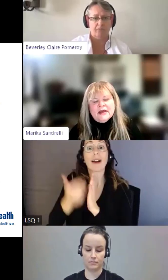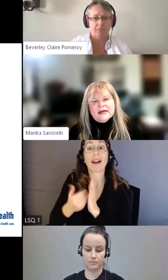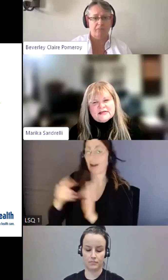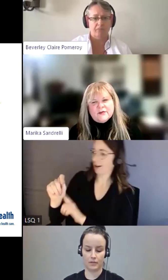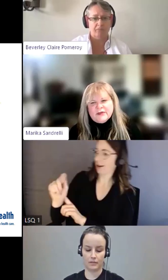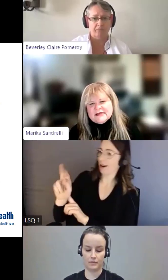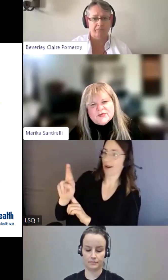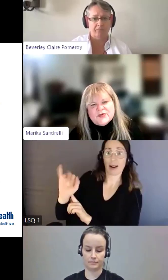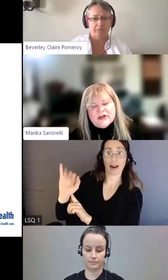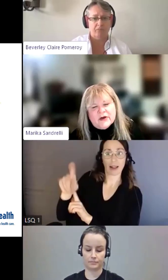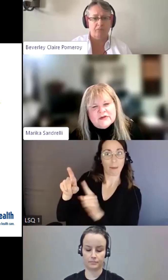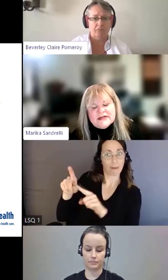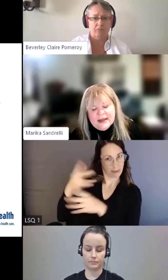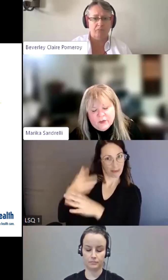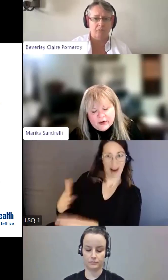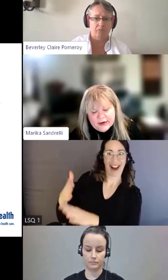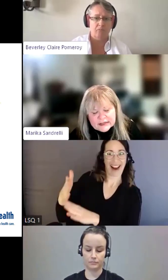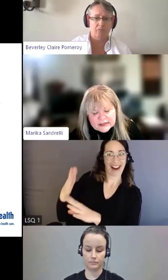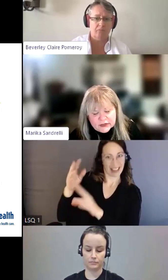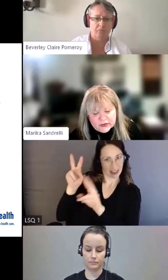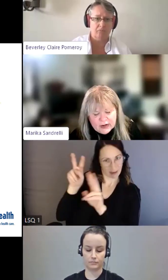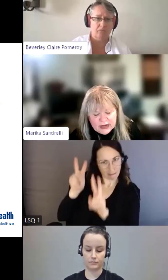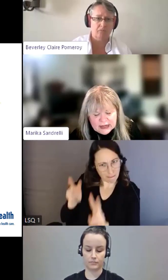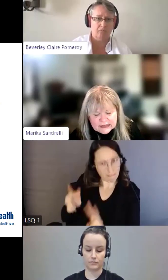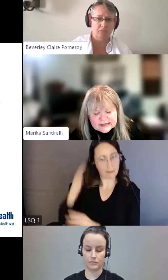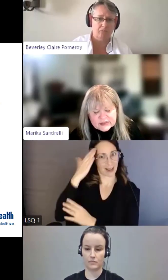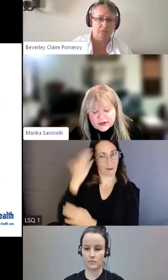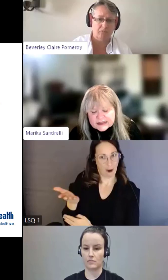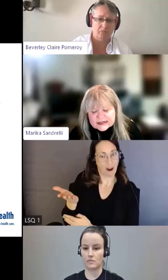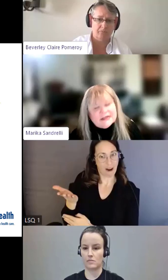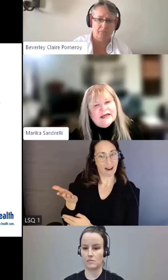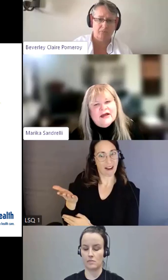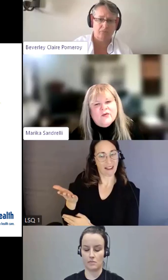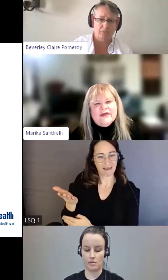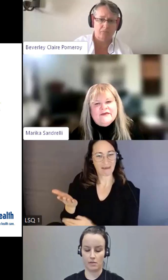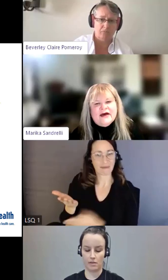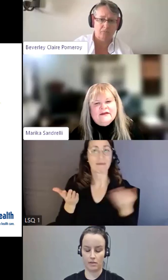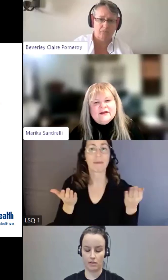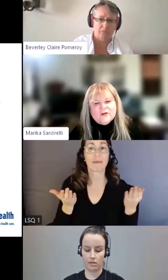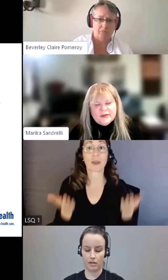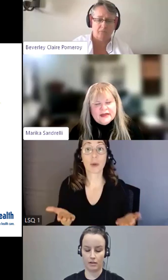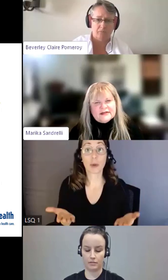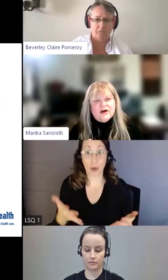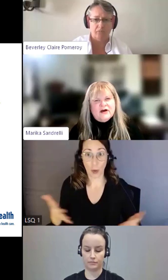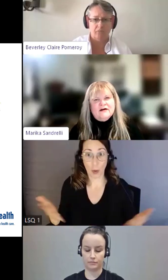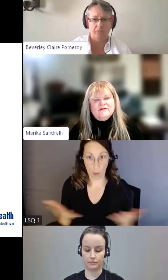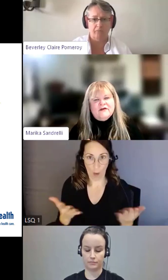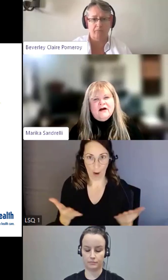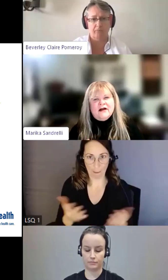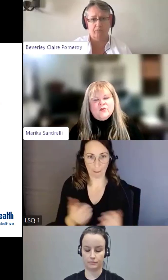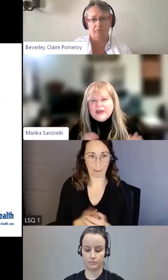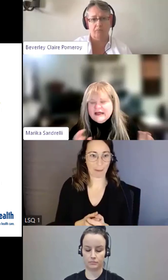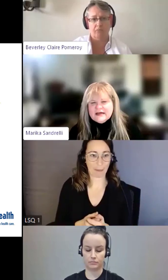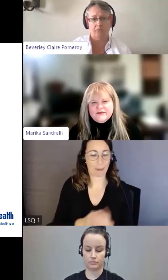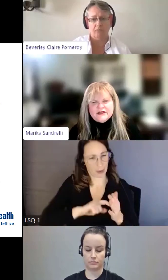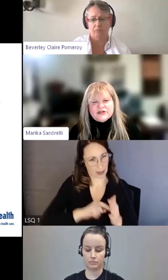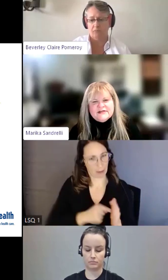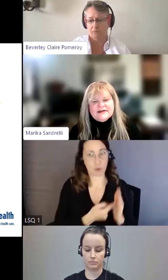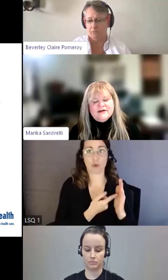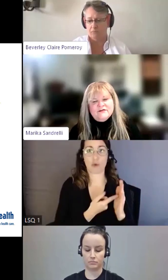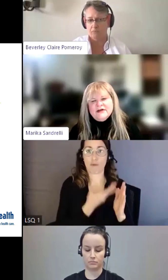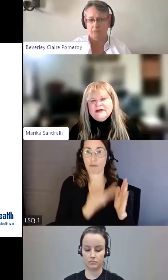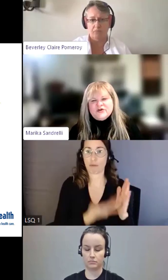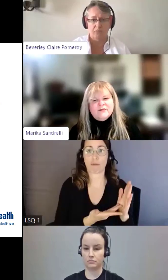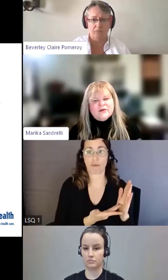Alors aujourd'hui, nous allons commencer avec nos définitions de travail, c'est-à-dire qu'est-ce que